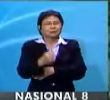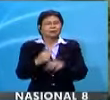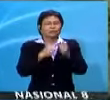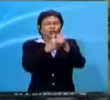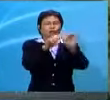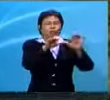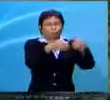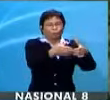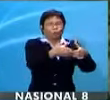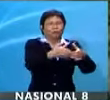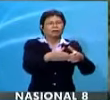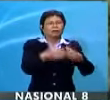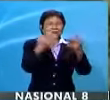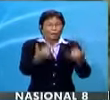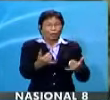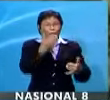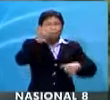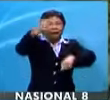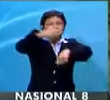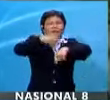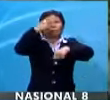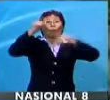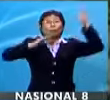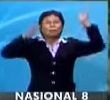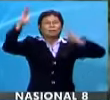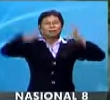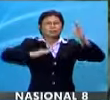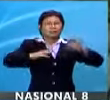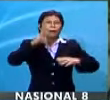formutateg now best time for